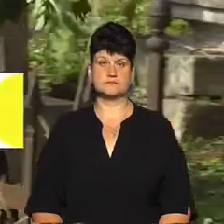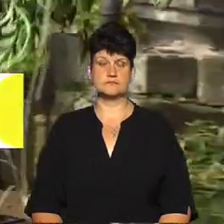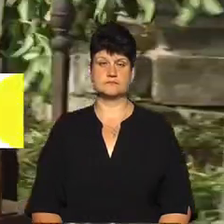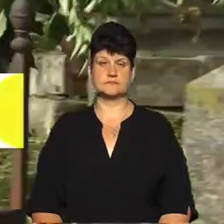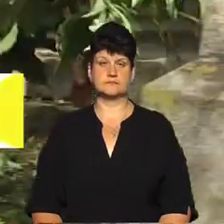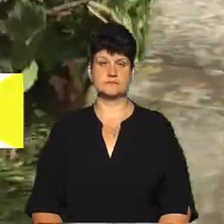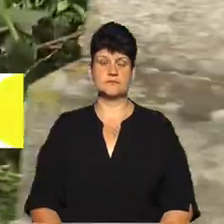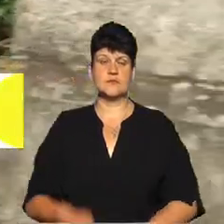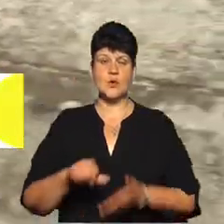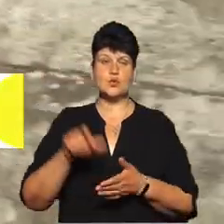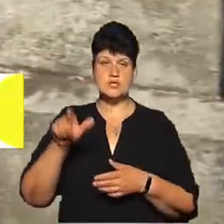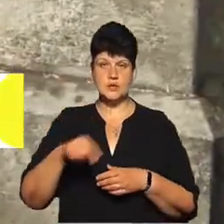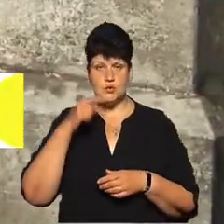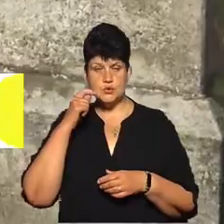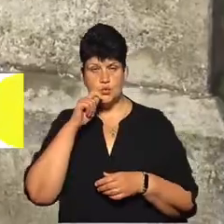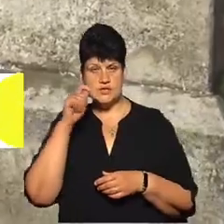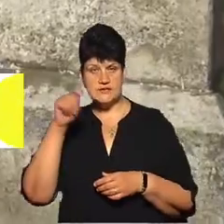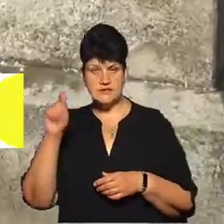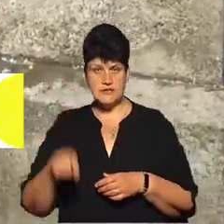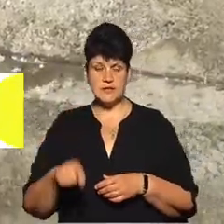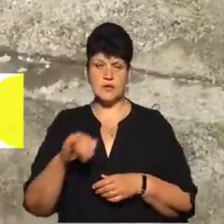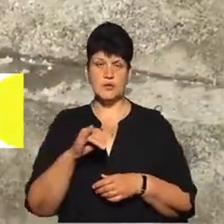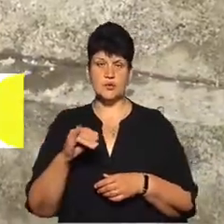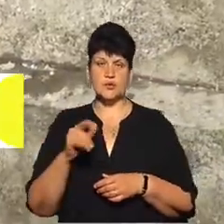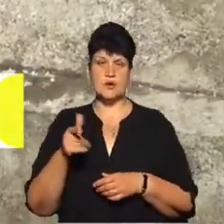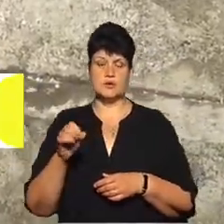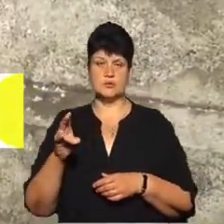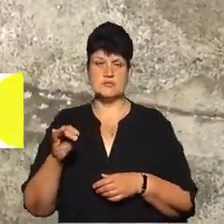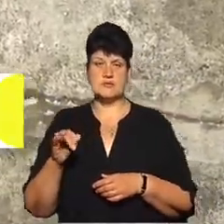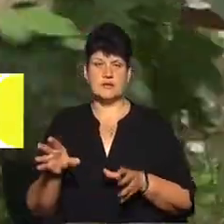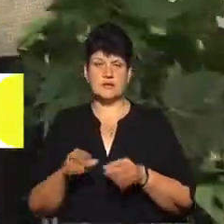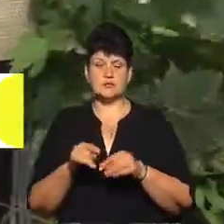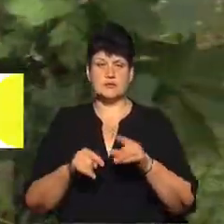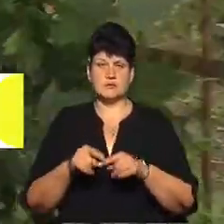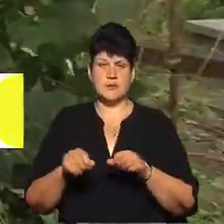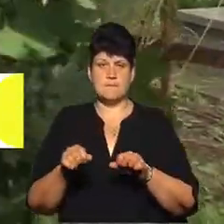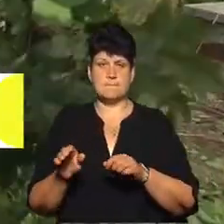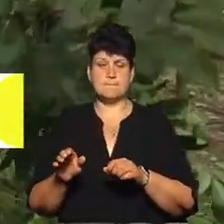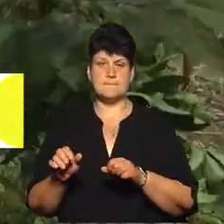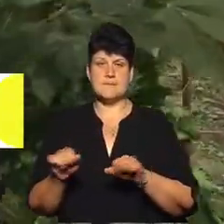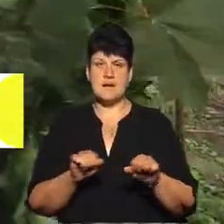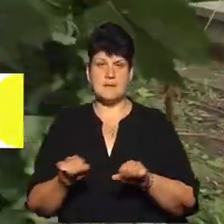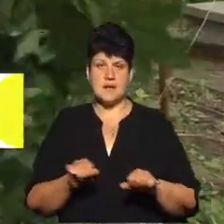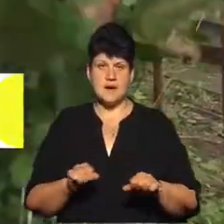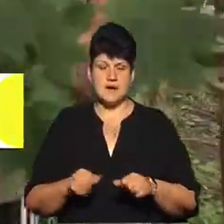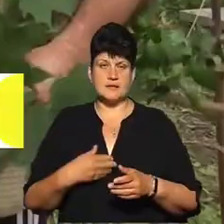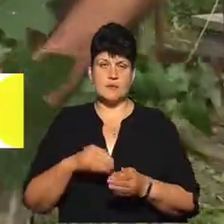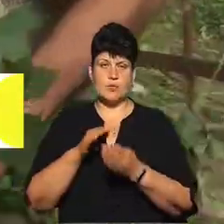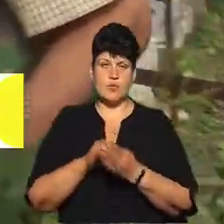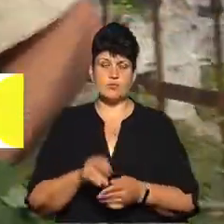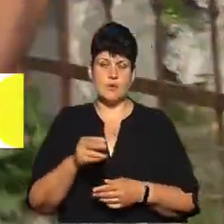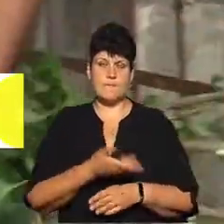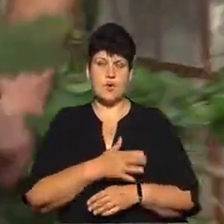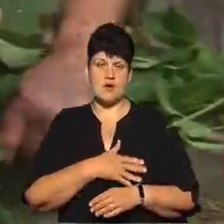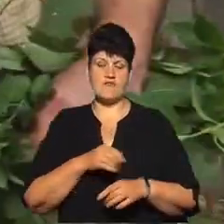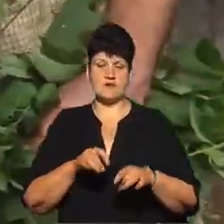Учасник російсько-української війни Юрій Гонусевич разом з рідними прибирає кладовище, де поховані поляки. Чоловік каже, вирішив долучитися, оскільки